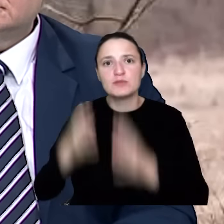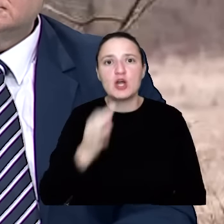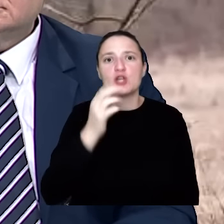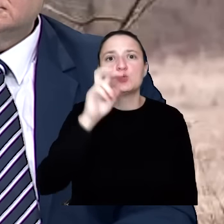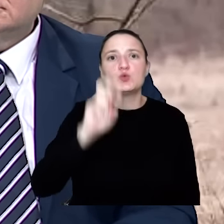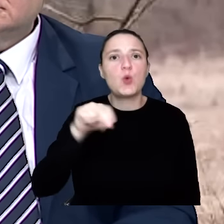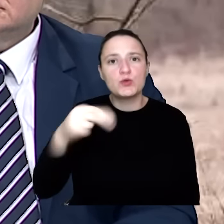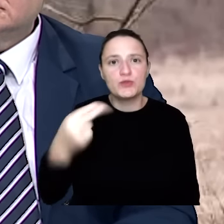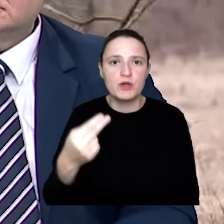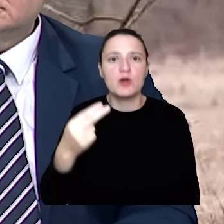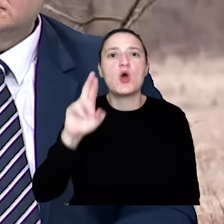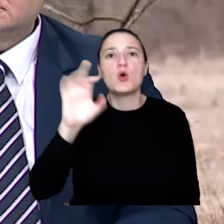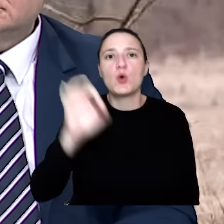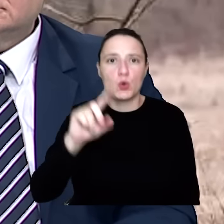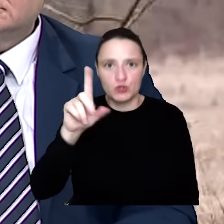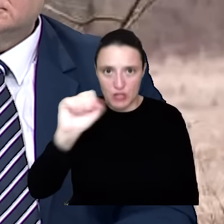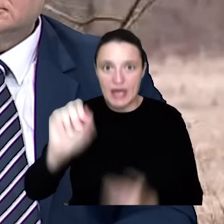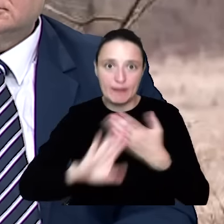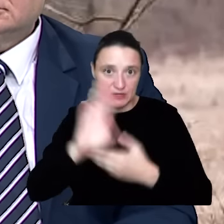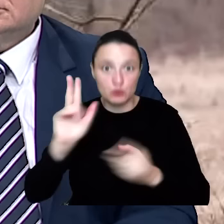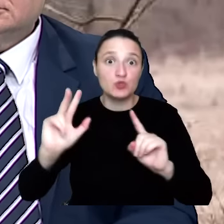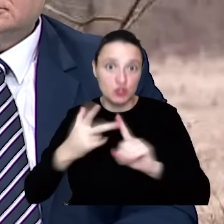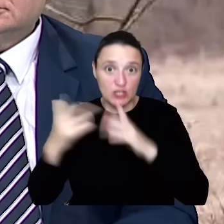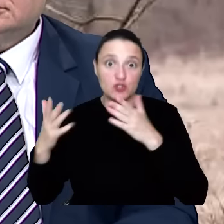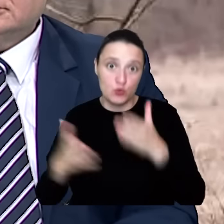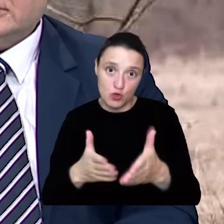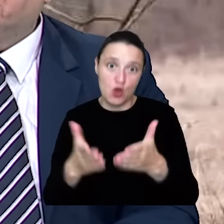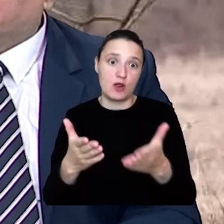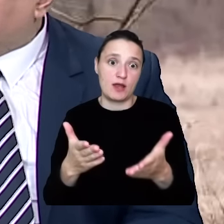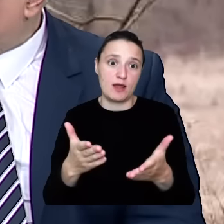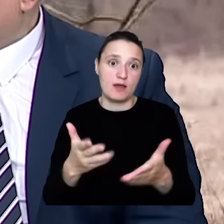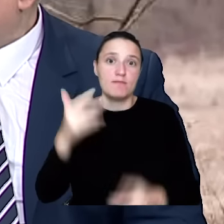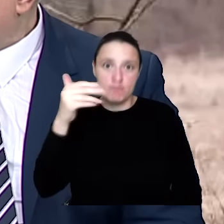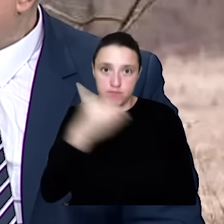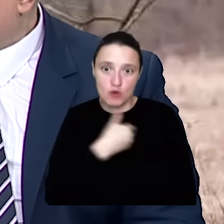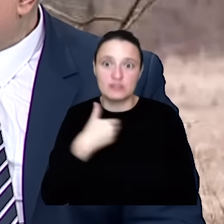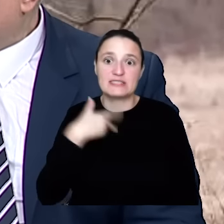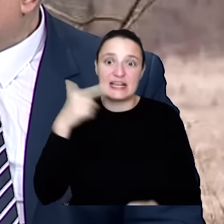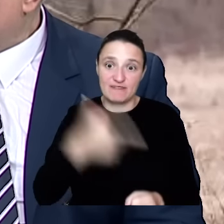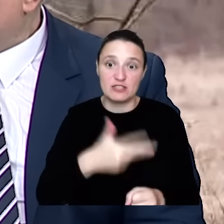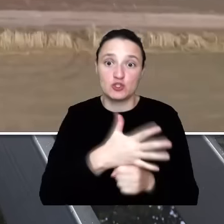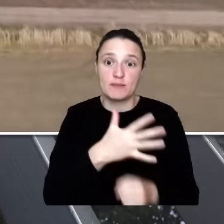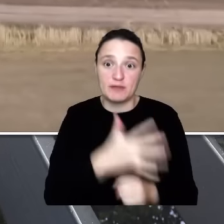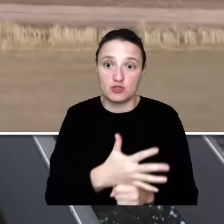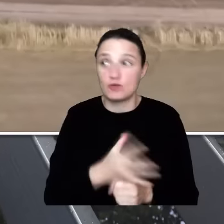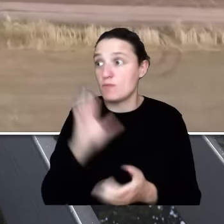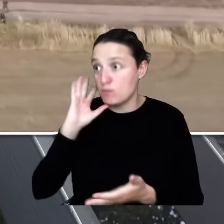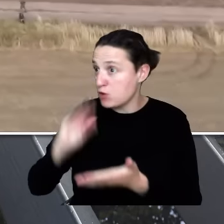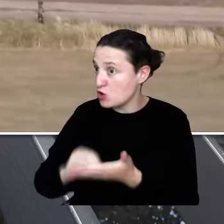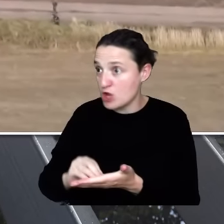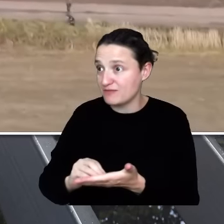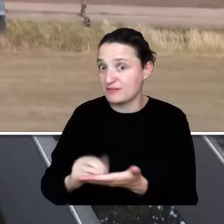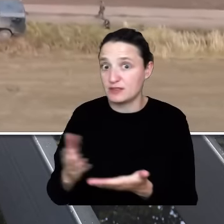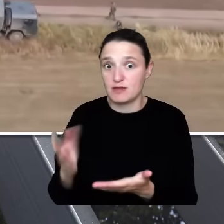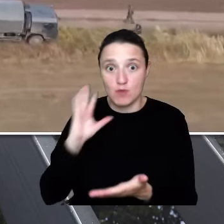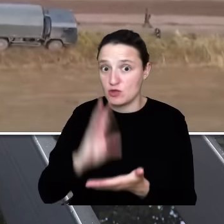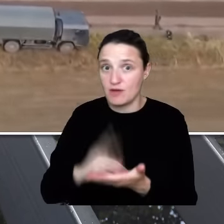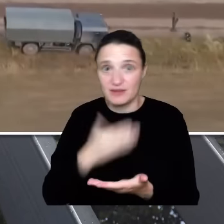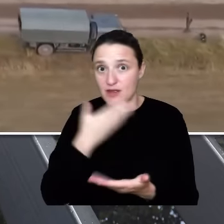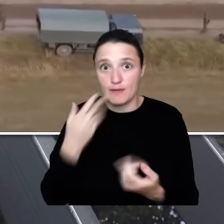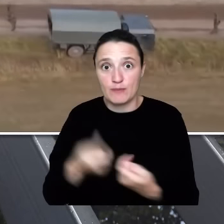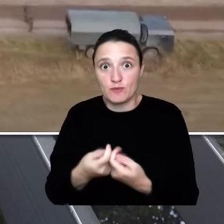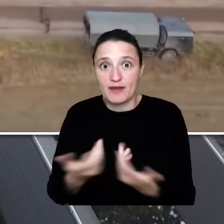reprezentantką trzeciej drogi, czy konkretnie Polski 2050. Ponownie. Ponownie. Ponownie zresztą. Nie przypadkowo.